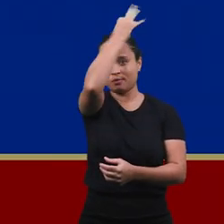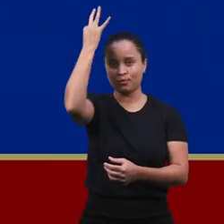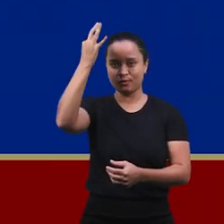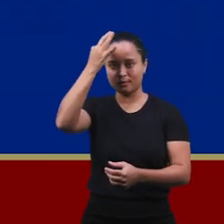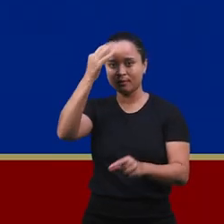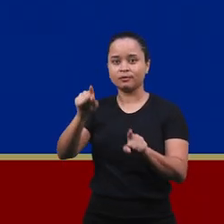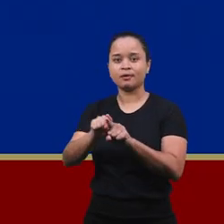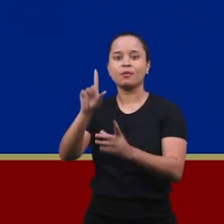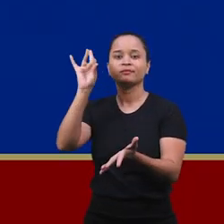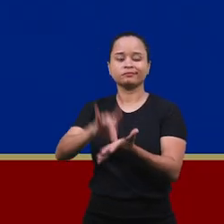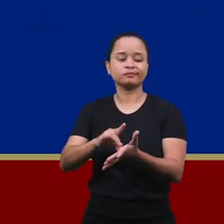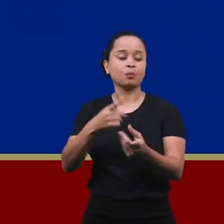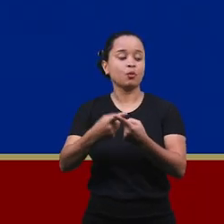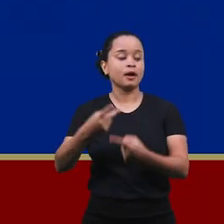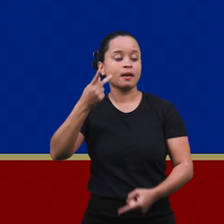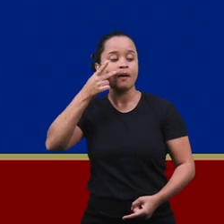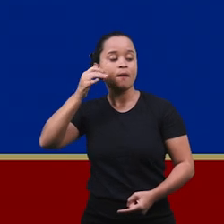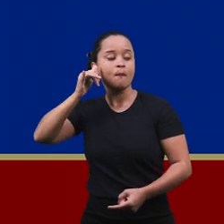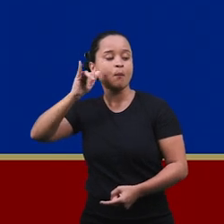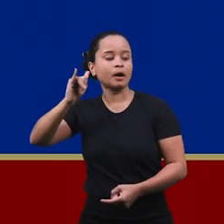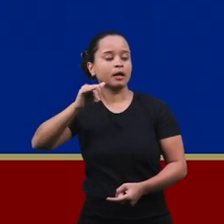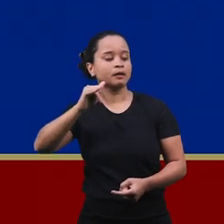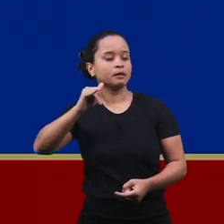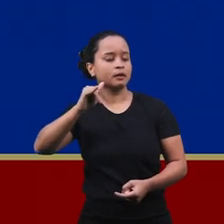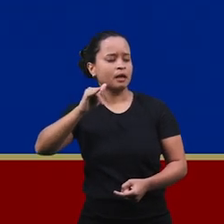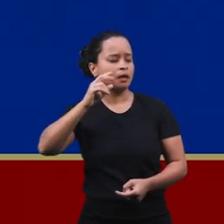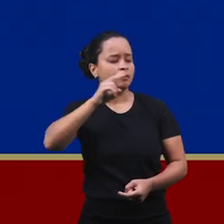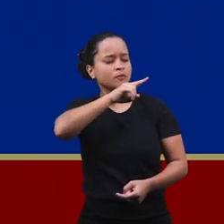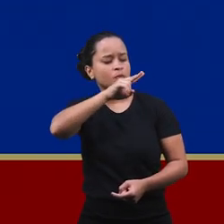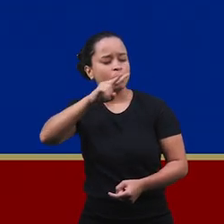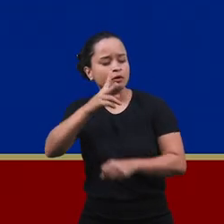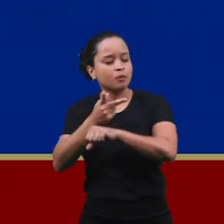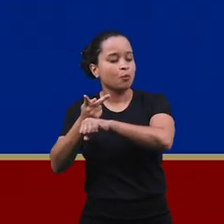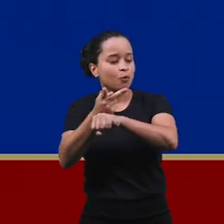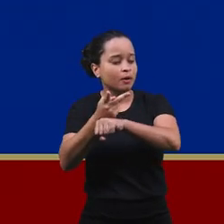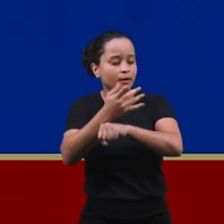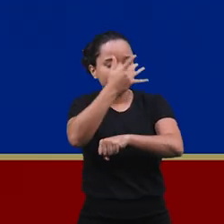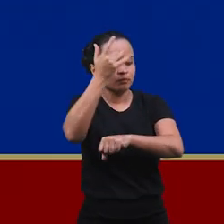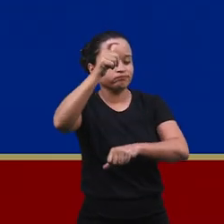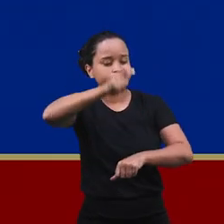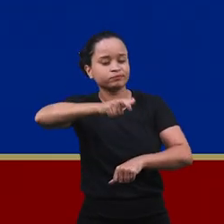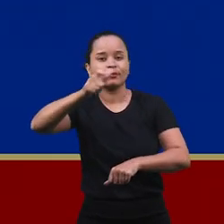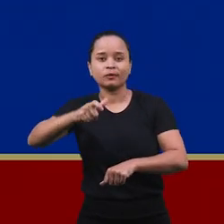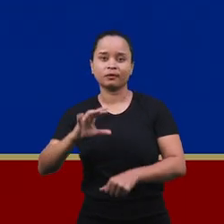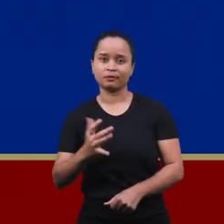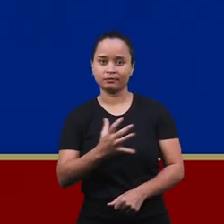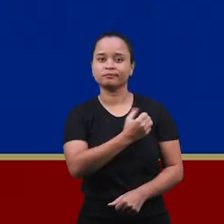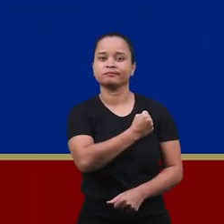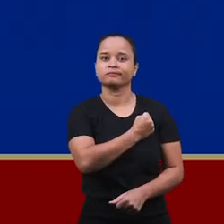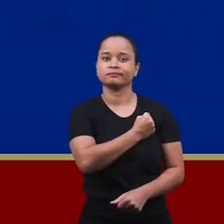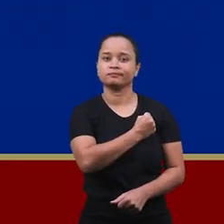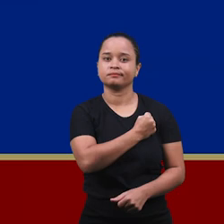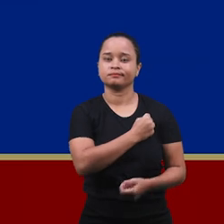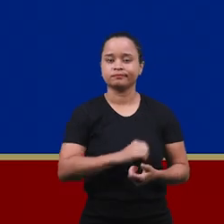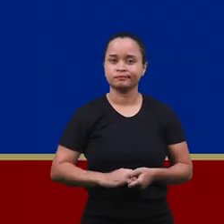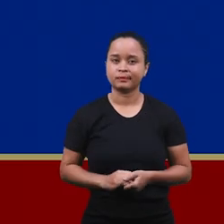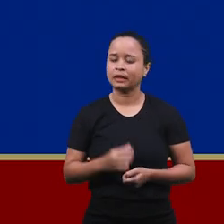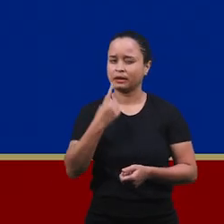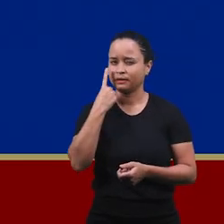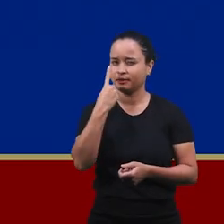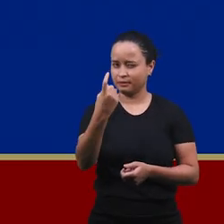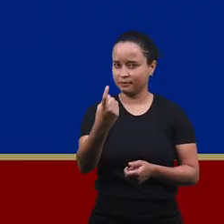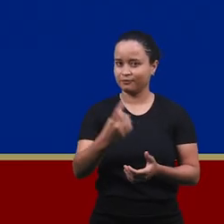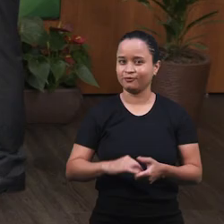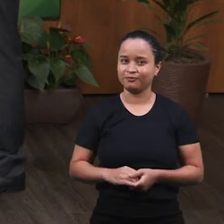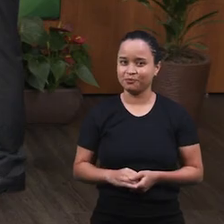Père en esprit et en vérité, parce que le Père cherche à tel qui l'adore comme ça. Quelle chose